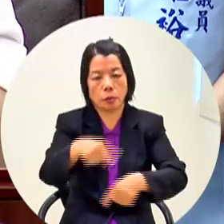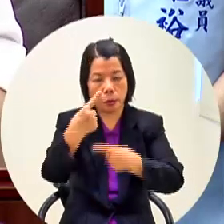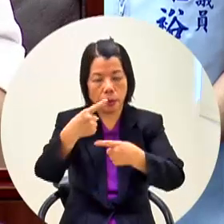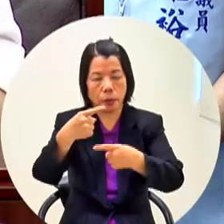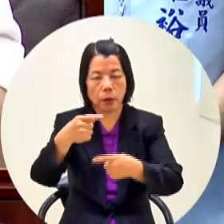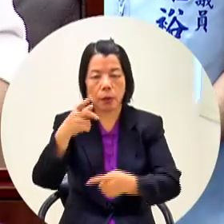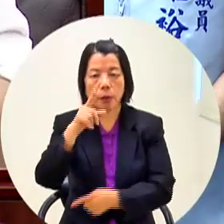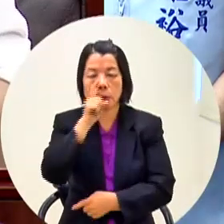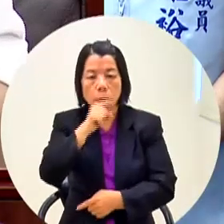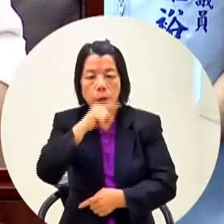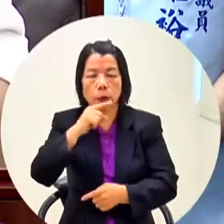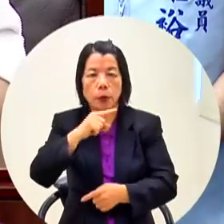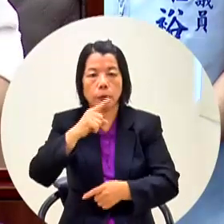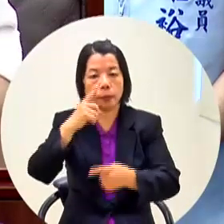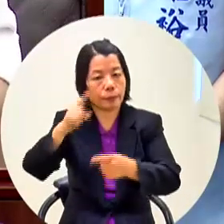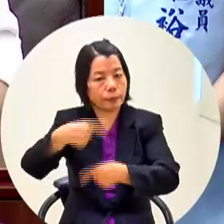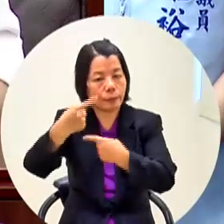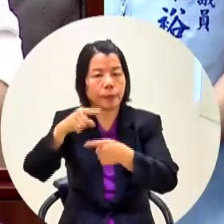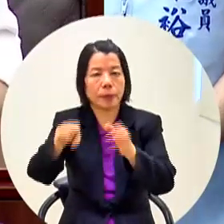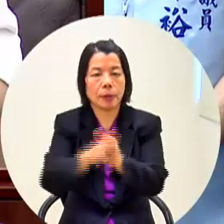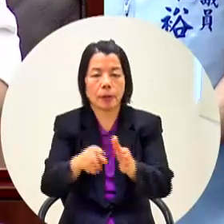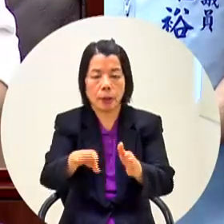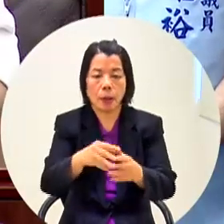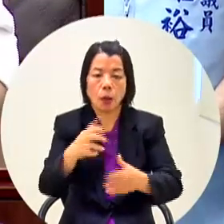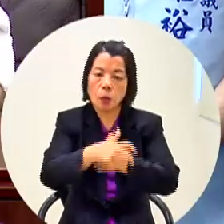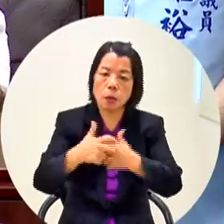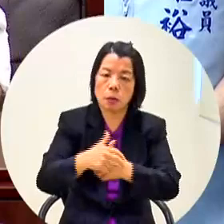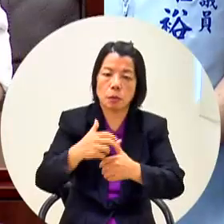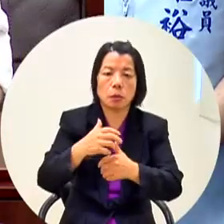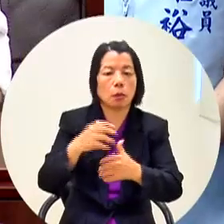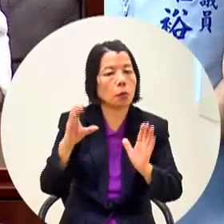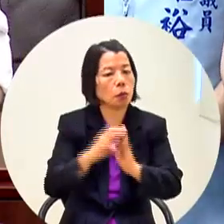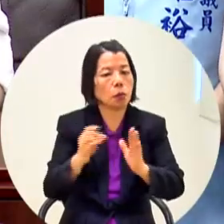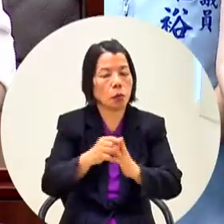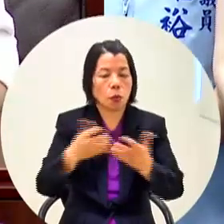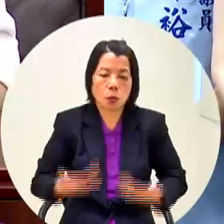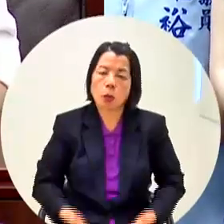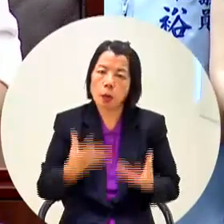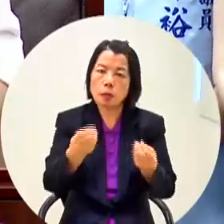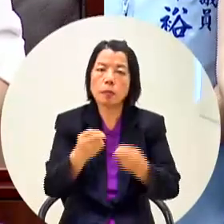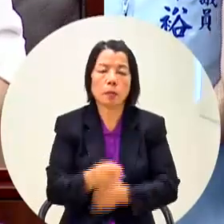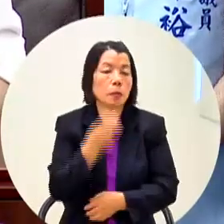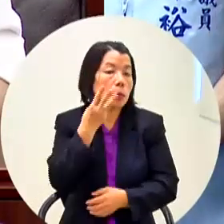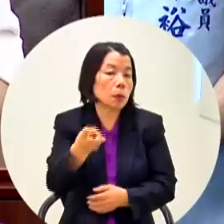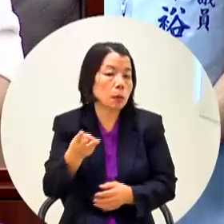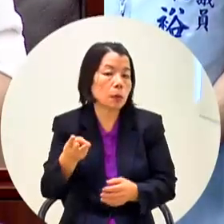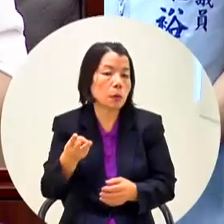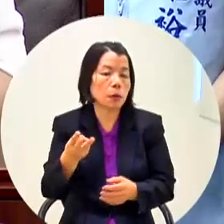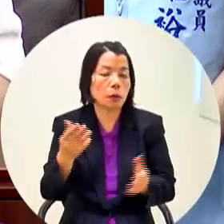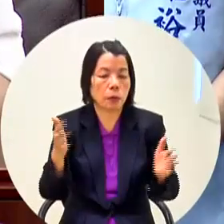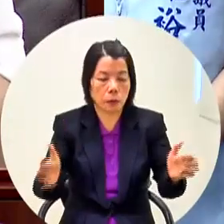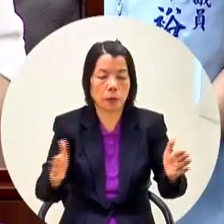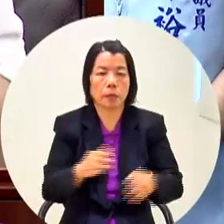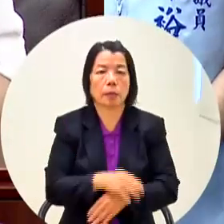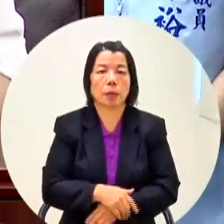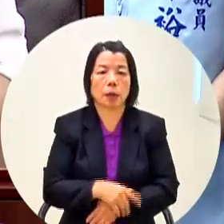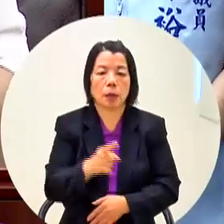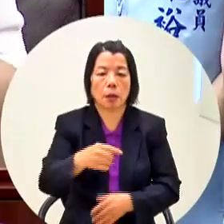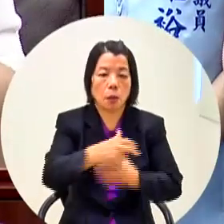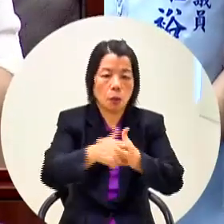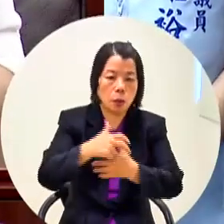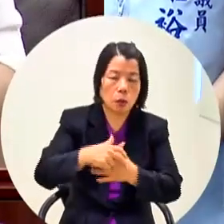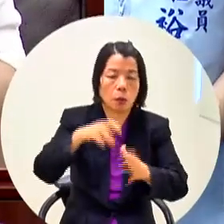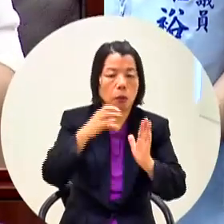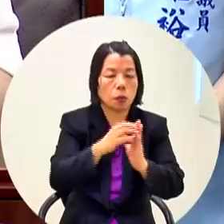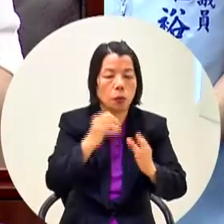基本上卫生局没有休息过，大家可以看这整个三个多月下来，卫生局的工作压力，